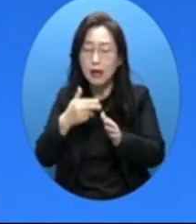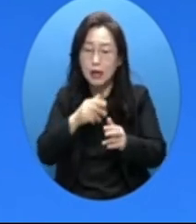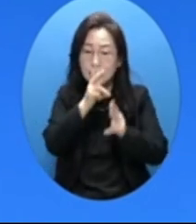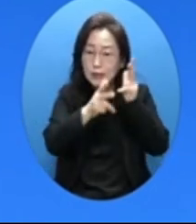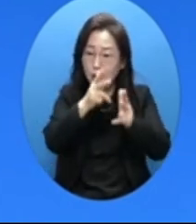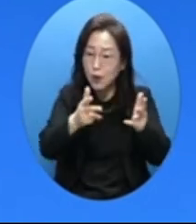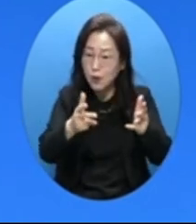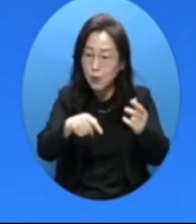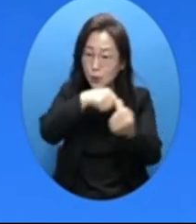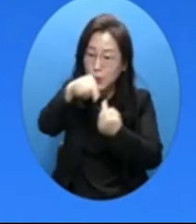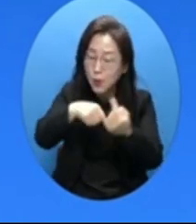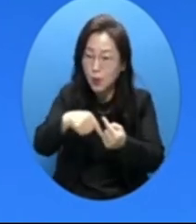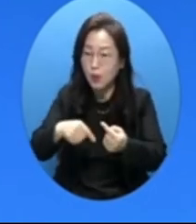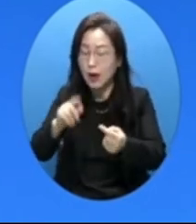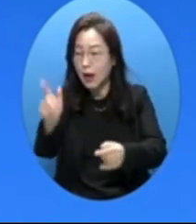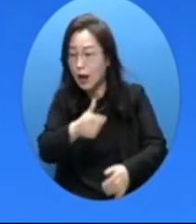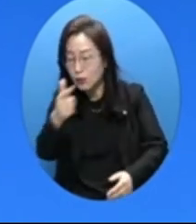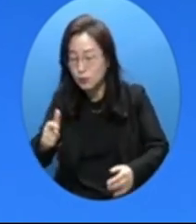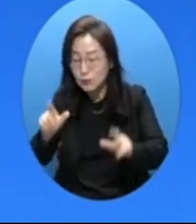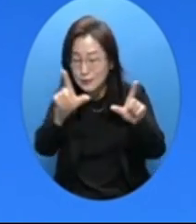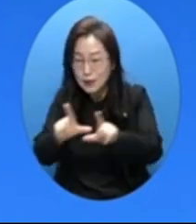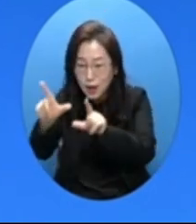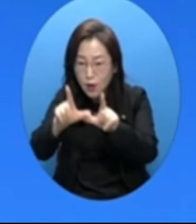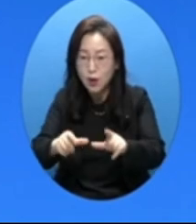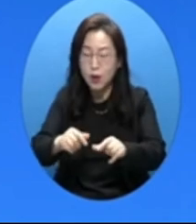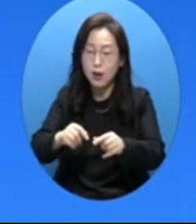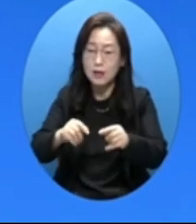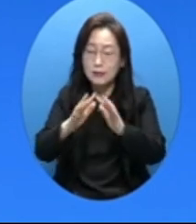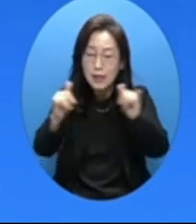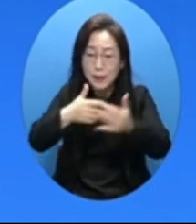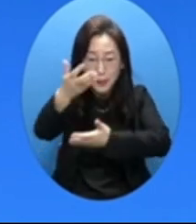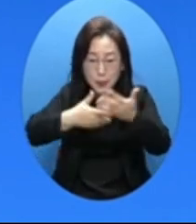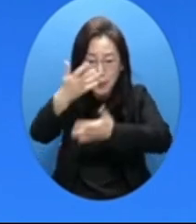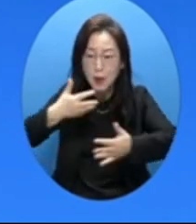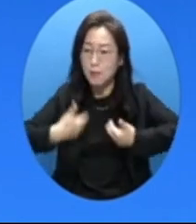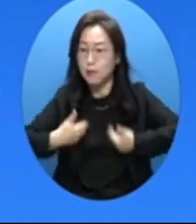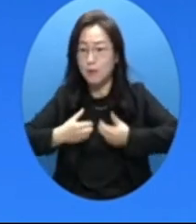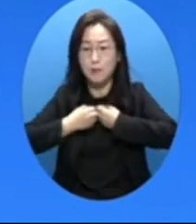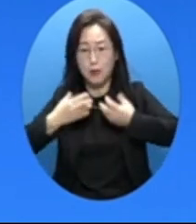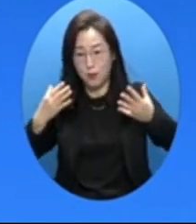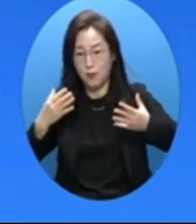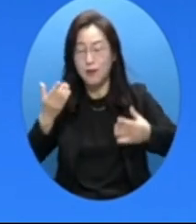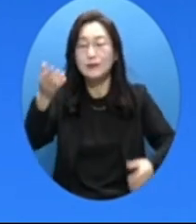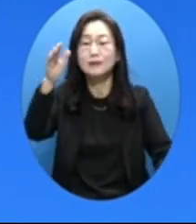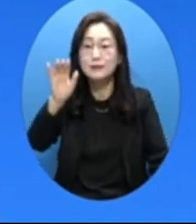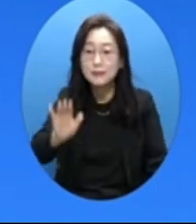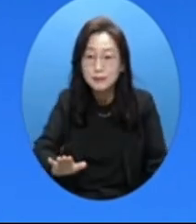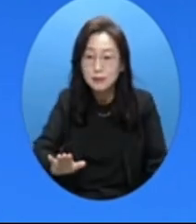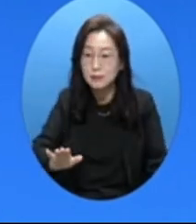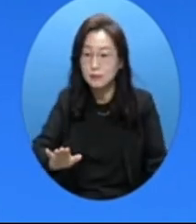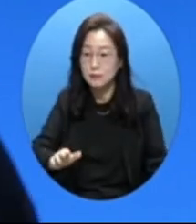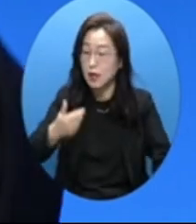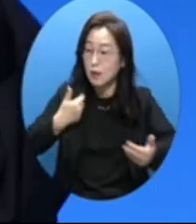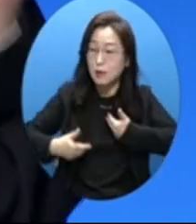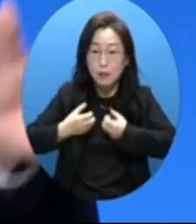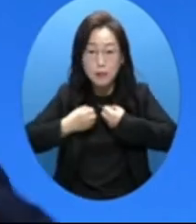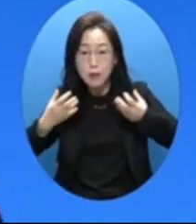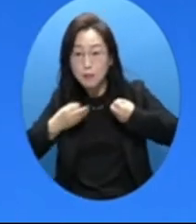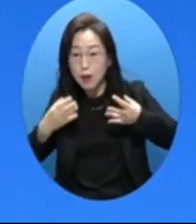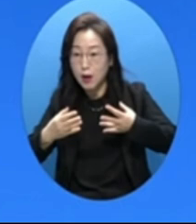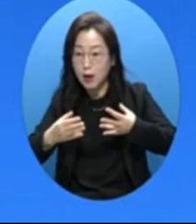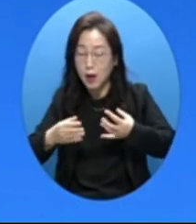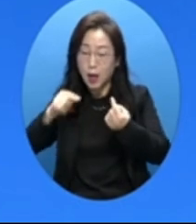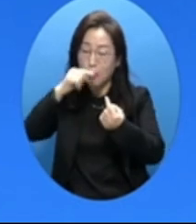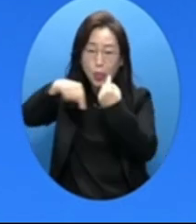하루하루 살아가느라고 바쁘고 사람들을 만나 교단으로 바쁘고 다 바쁩니다 그런데 바쁘다는 이유로 주님